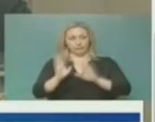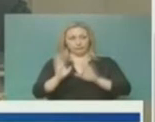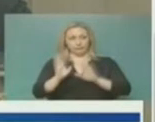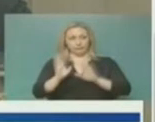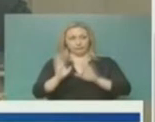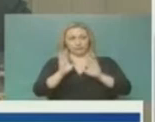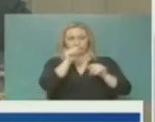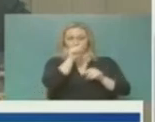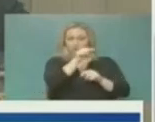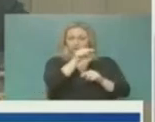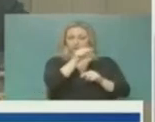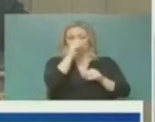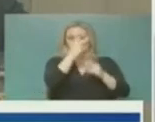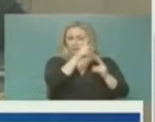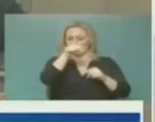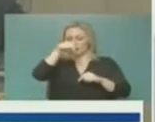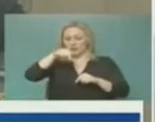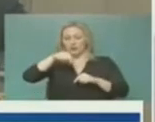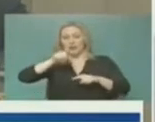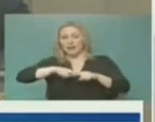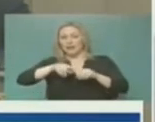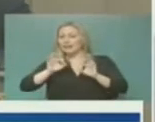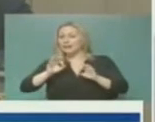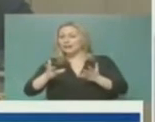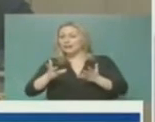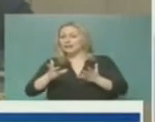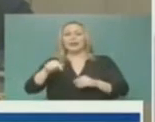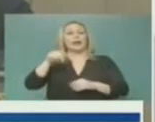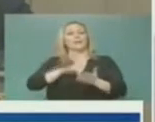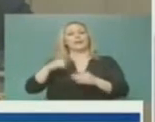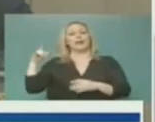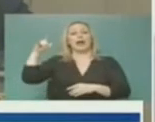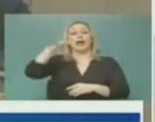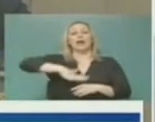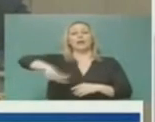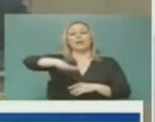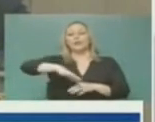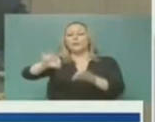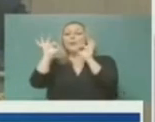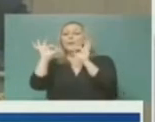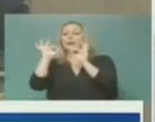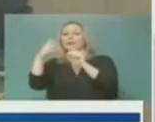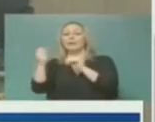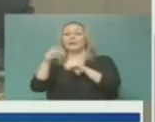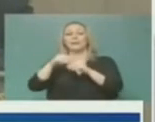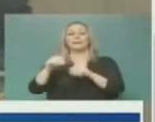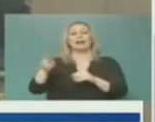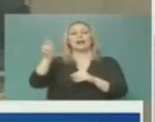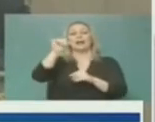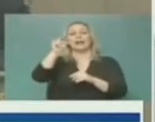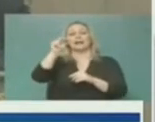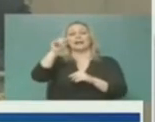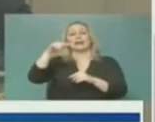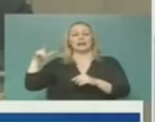Ε πως μπερδεύονται, από πού προκύπτει αυτό κύριε Δήμαρχη Εγώ δεν έχω ακούσει κανένα να μπερδεύεται Εγώ έχω ακούσει Τι λένε